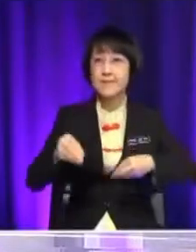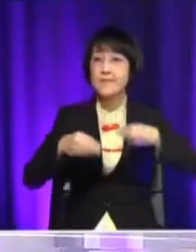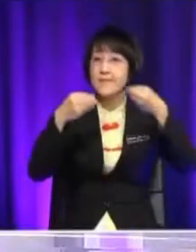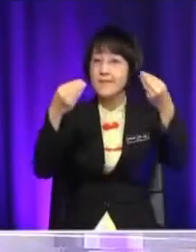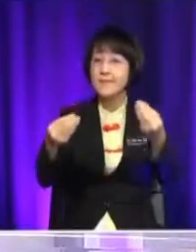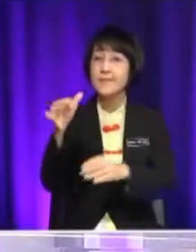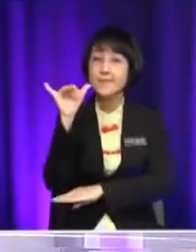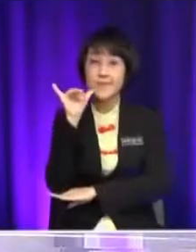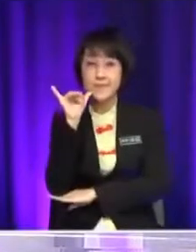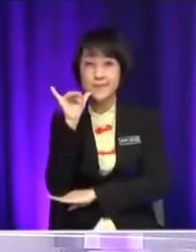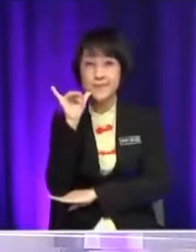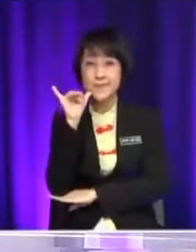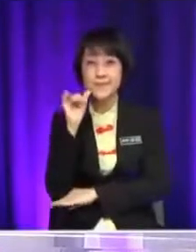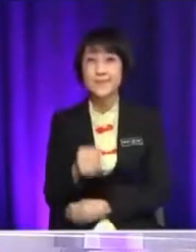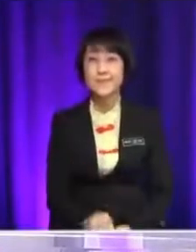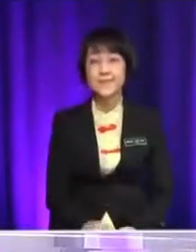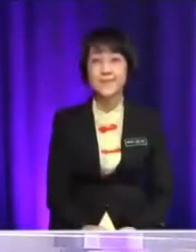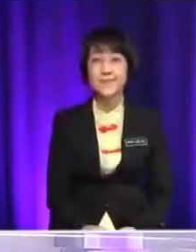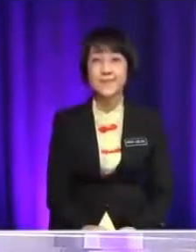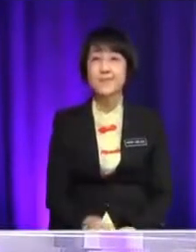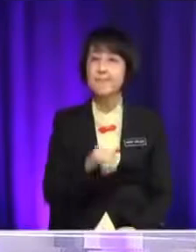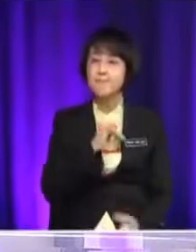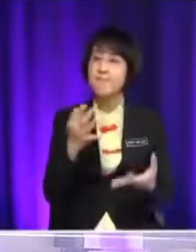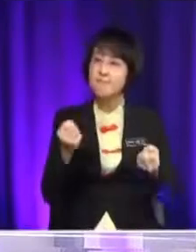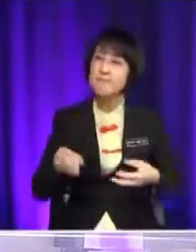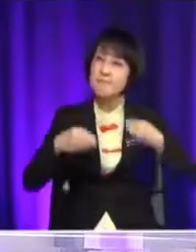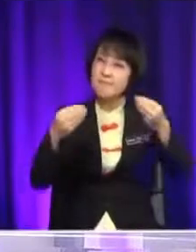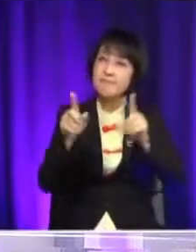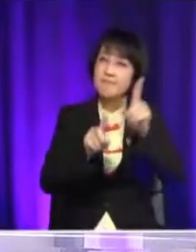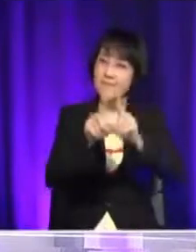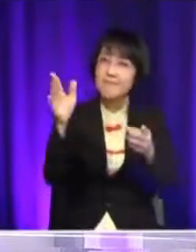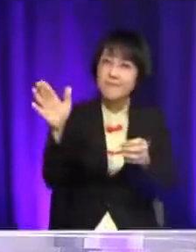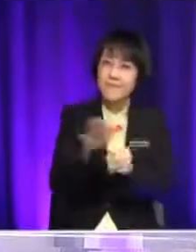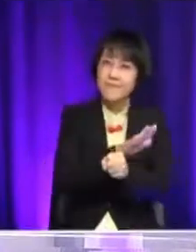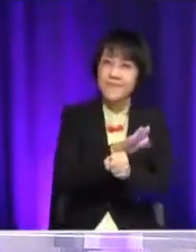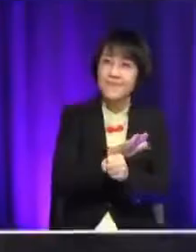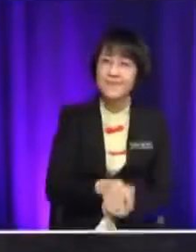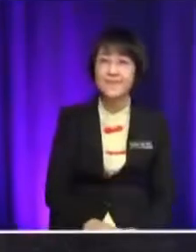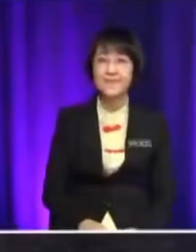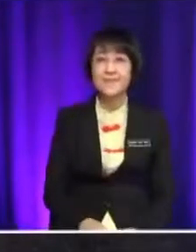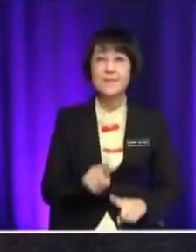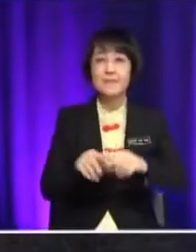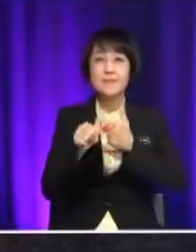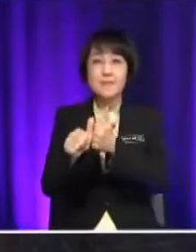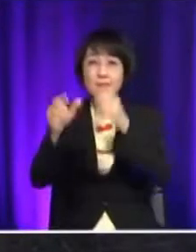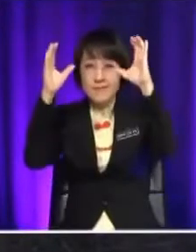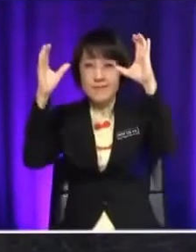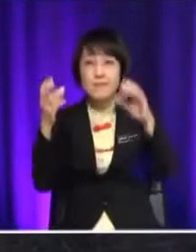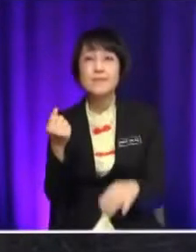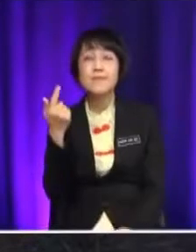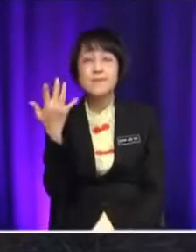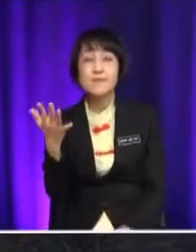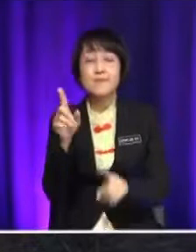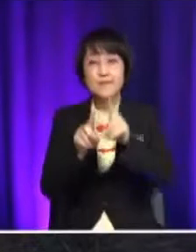mungkin saya daripada 5 saya nak bagi bintang penuh. Tapi kalau ikut cikgu sendiri yang lebih pakar, berapa cikgu rasa? Pada pandangan saya lah